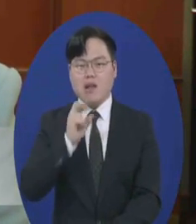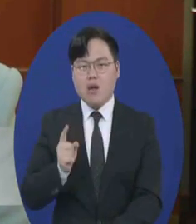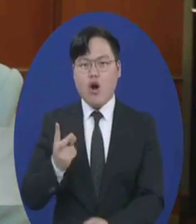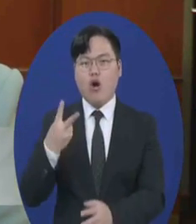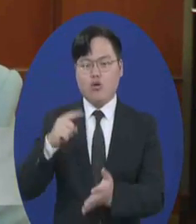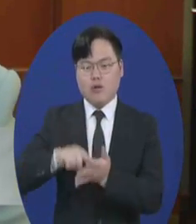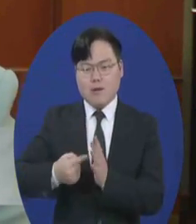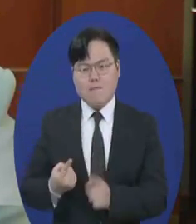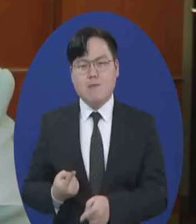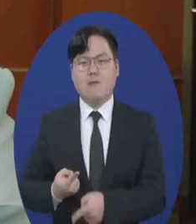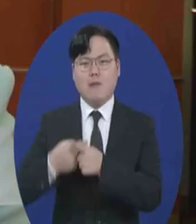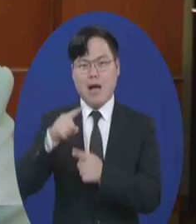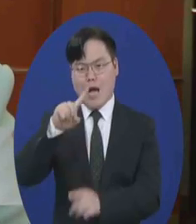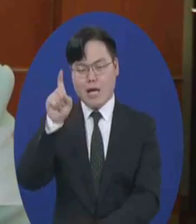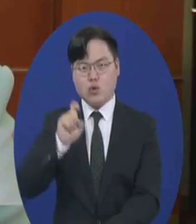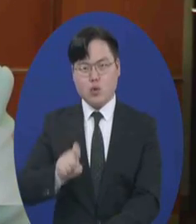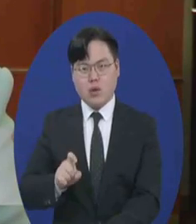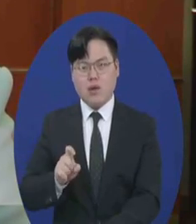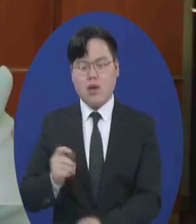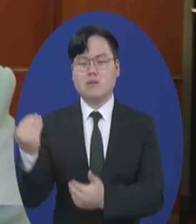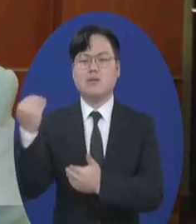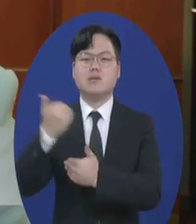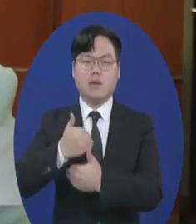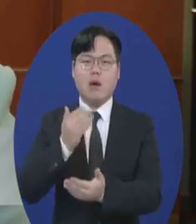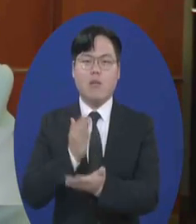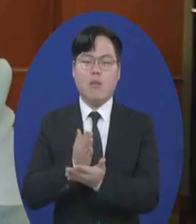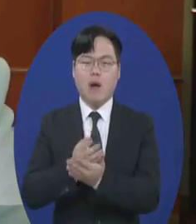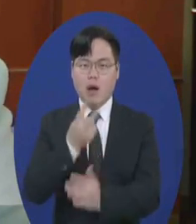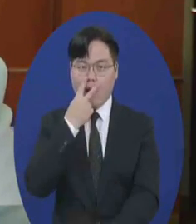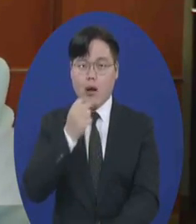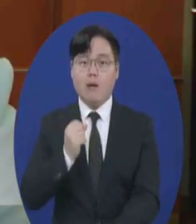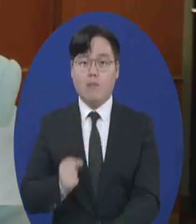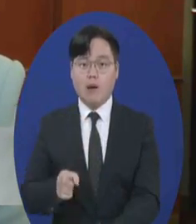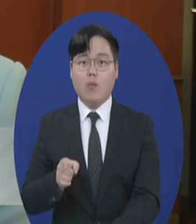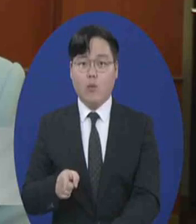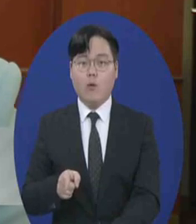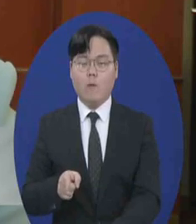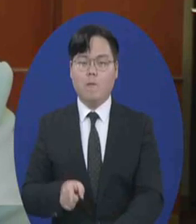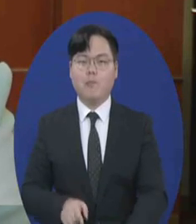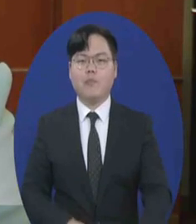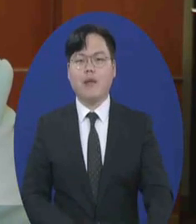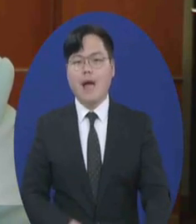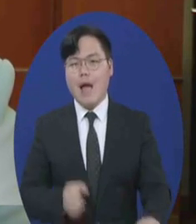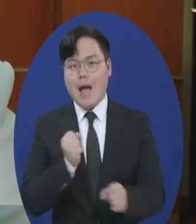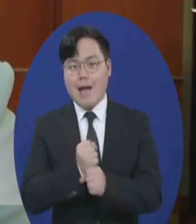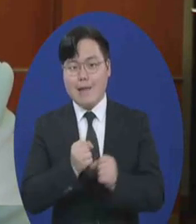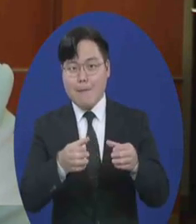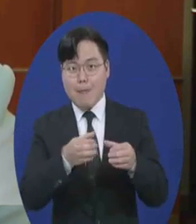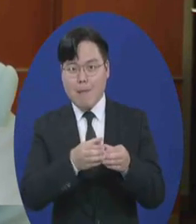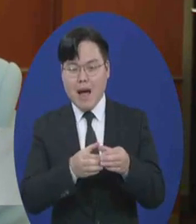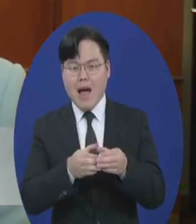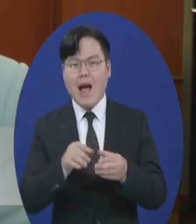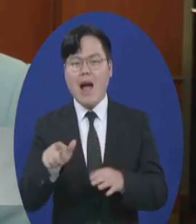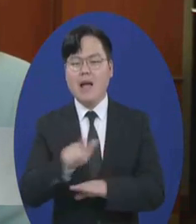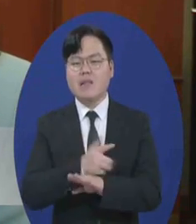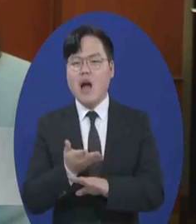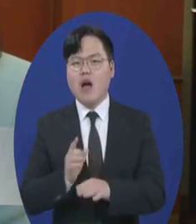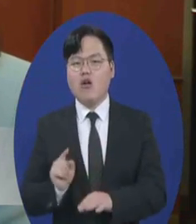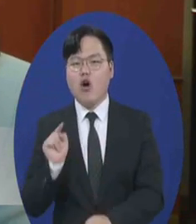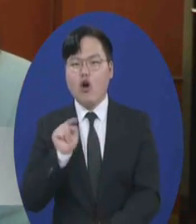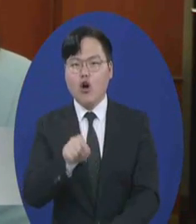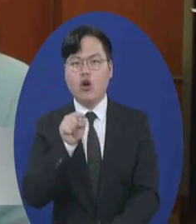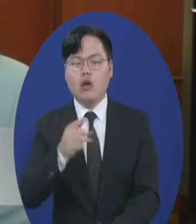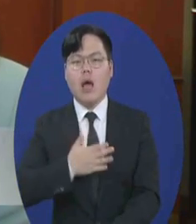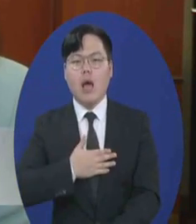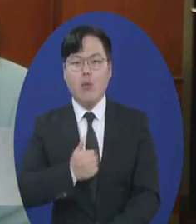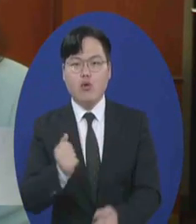хөлсийг хоёр дахин нэмэх асуудал дээр асуудал тулгарч байна гэдэг нь сая л харагдаж байна. Тэм учраас ажлын хэсэг газар дээр нь одоо бүх шатлын